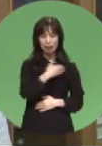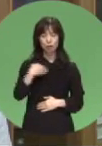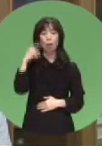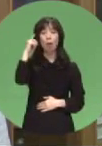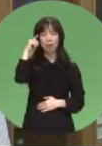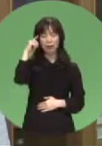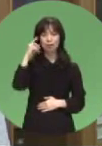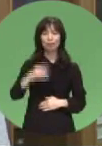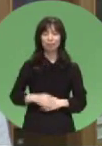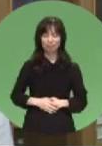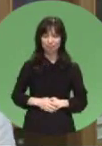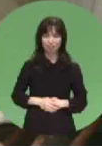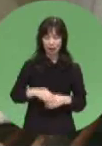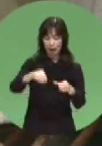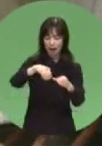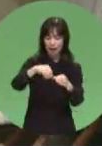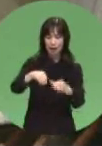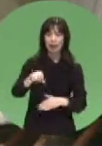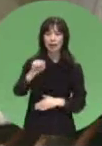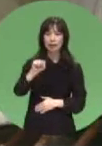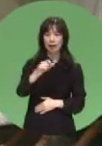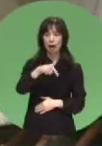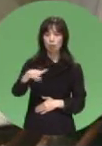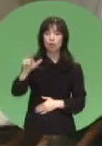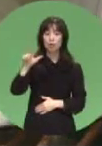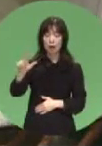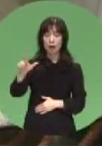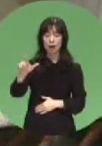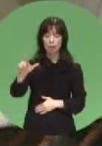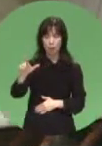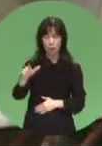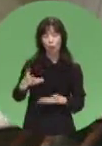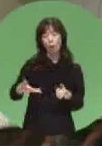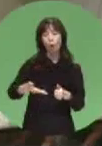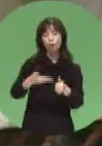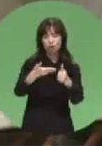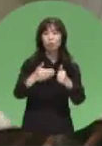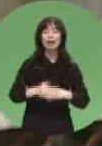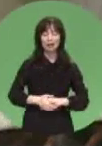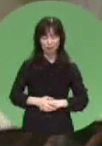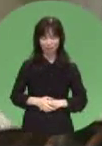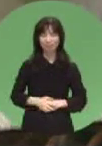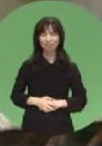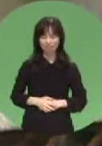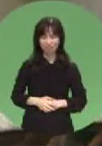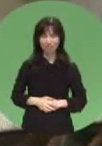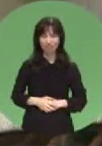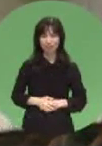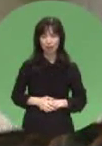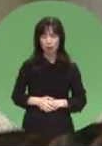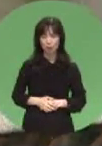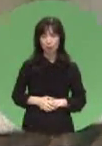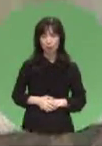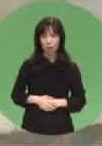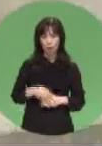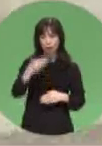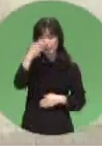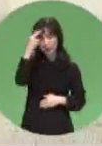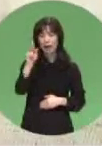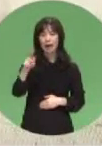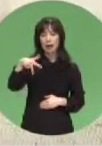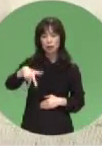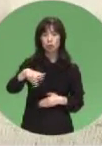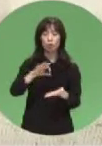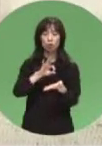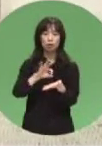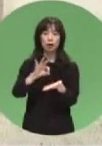茶筅サブレもおすすめです。こちらにも酒粕を使っておりまして、焼くとほんのりとしたチーズのような味になりまして、とても